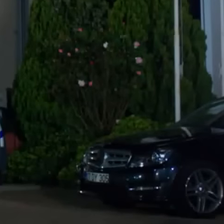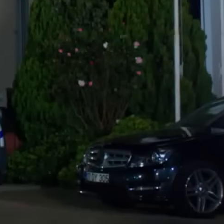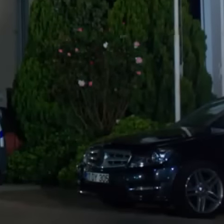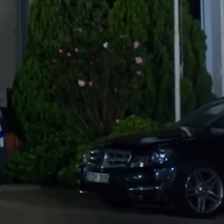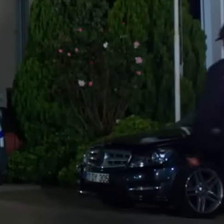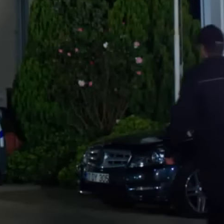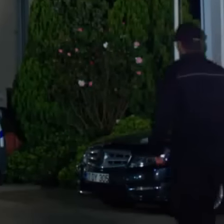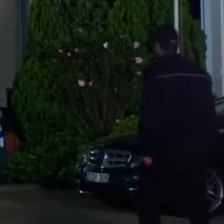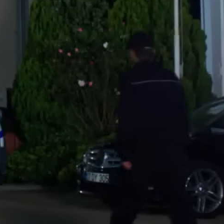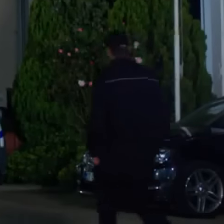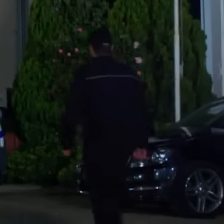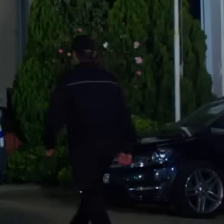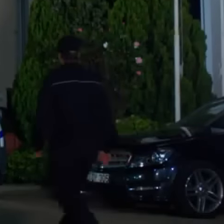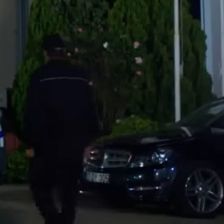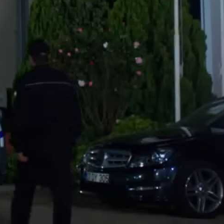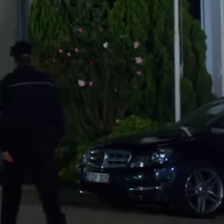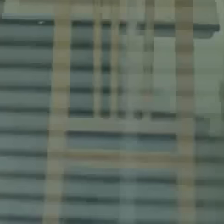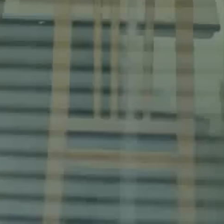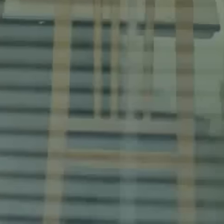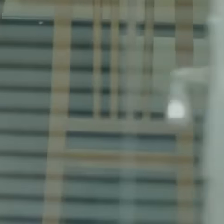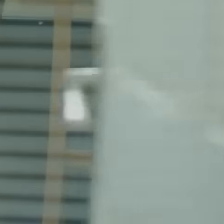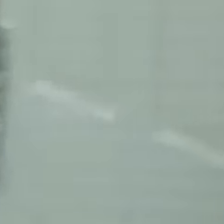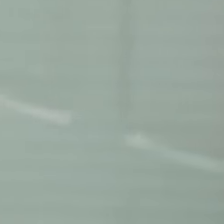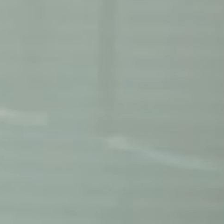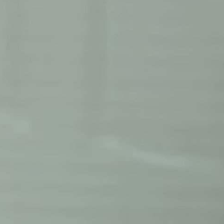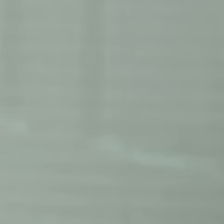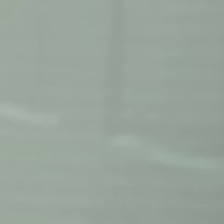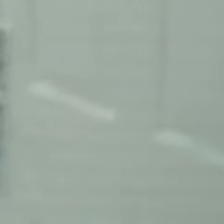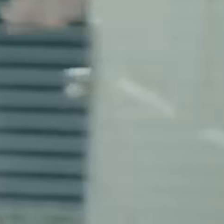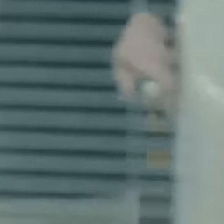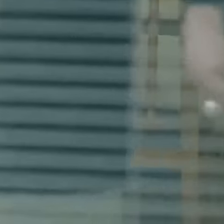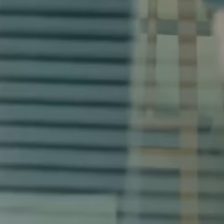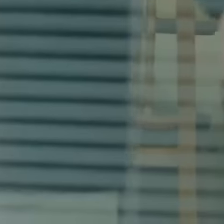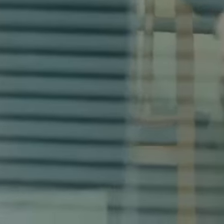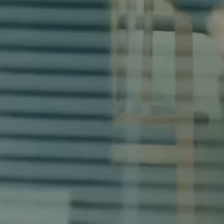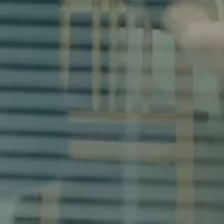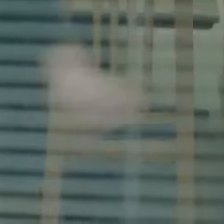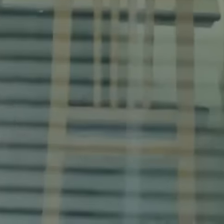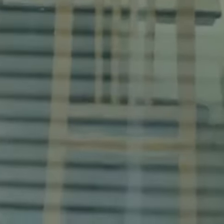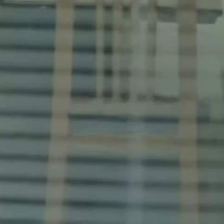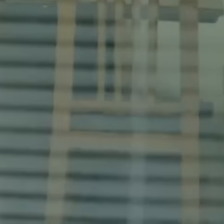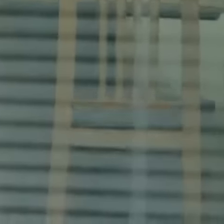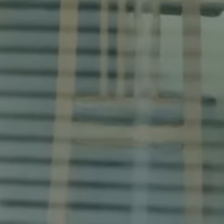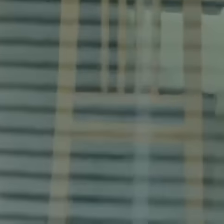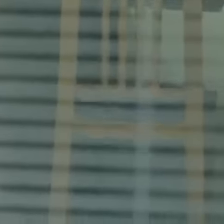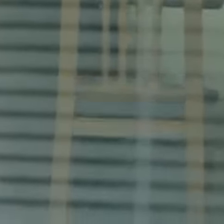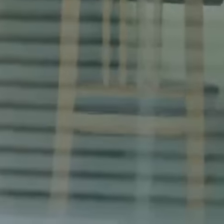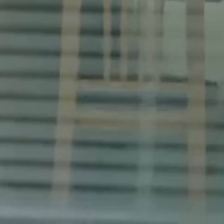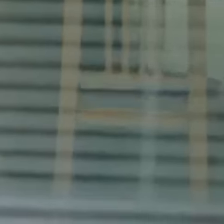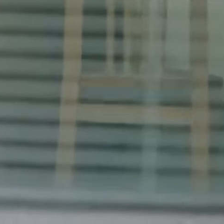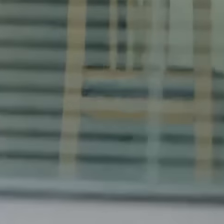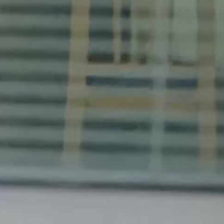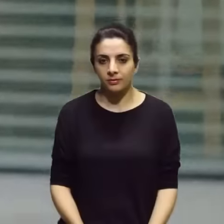Bölge Trafik Denetleme Şube Müdürlüğü. Camlı odada Sinan oturuyor. Polis bir bardak suyla içeri girip verdi. Zeyno